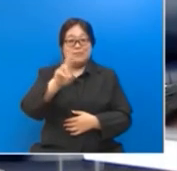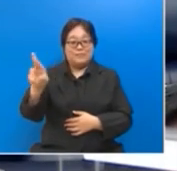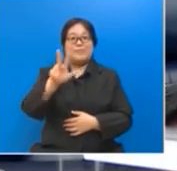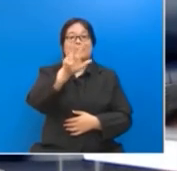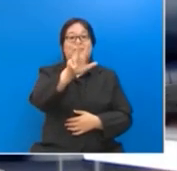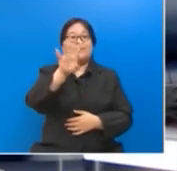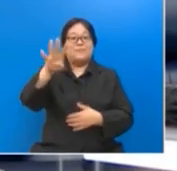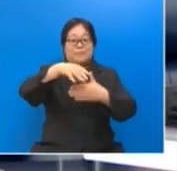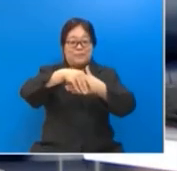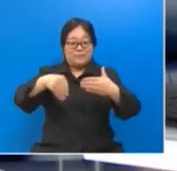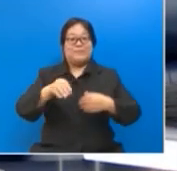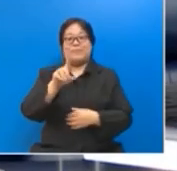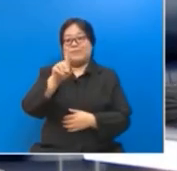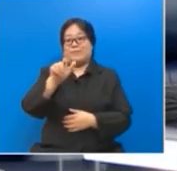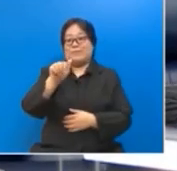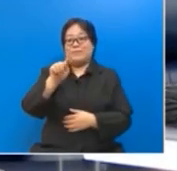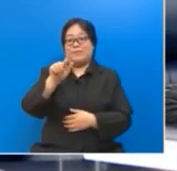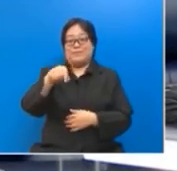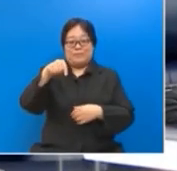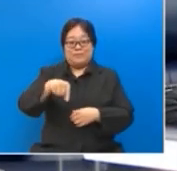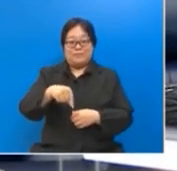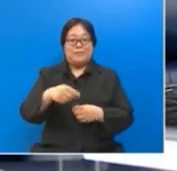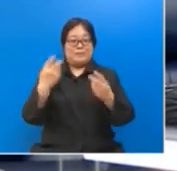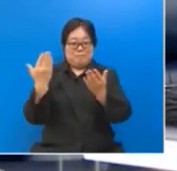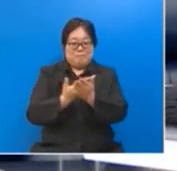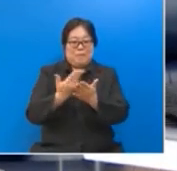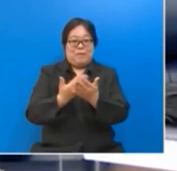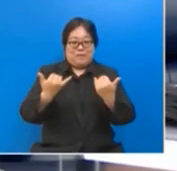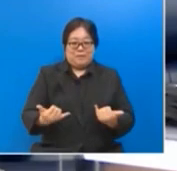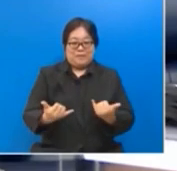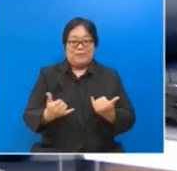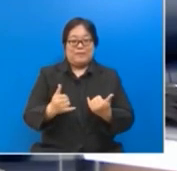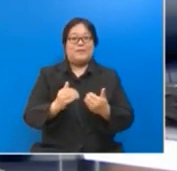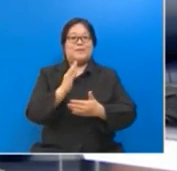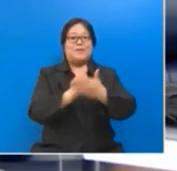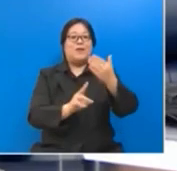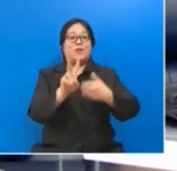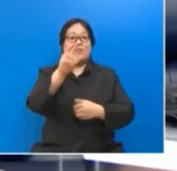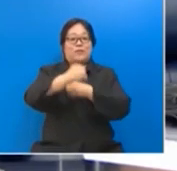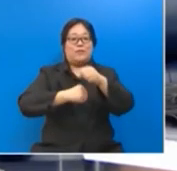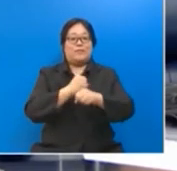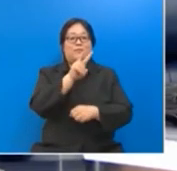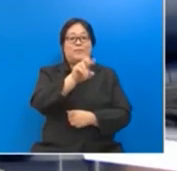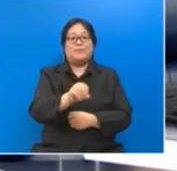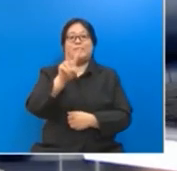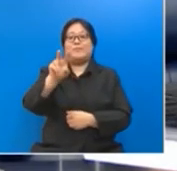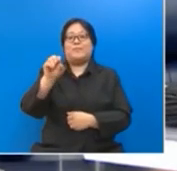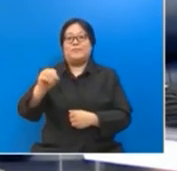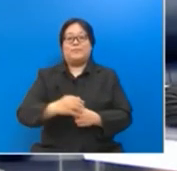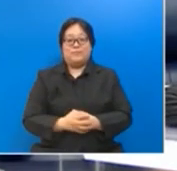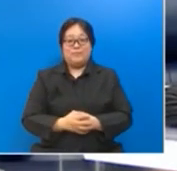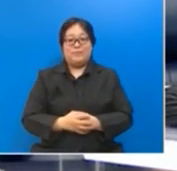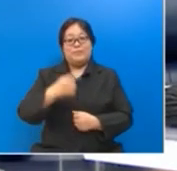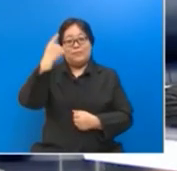411,066,034 ringgit. Data ini adalah paling terkini setakat suku kedua tahun 2020.